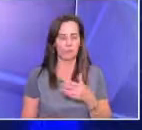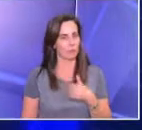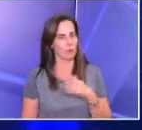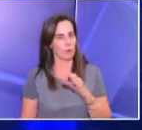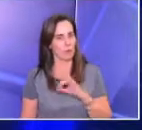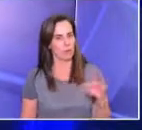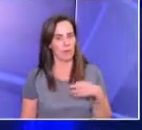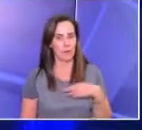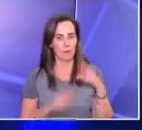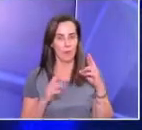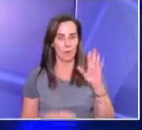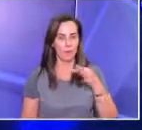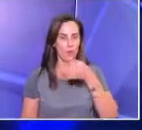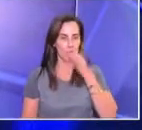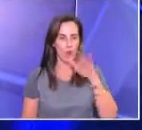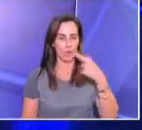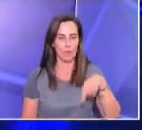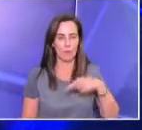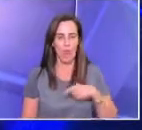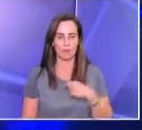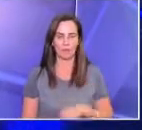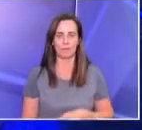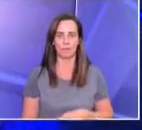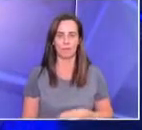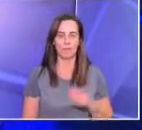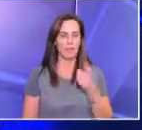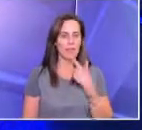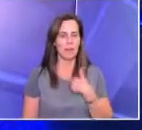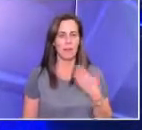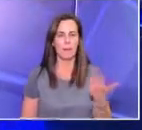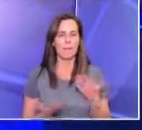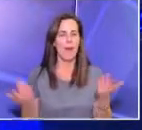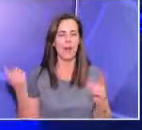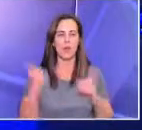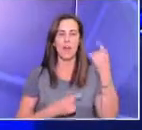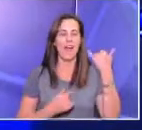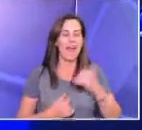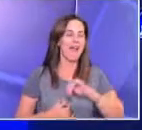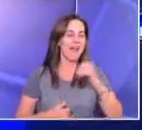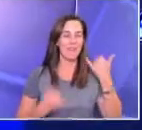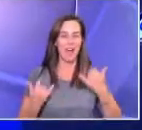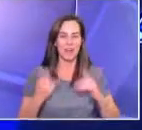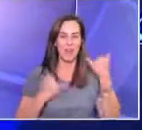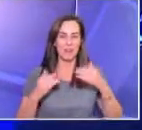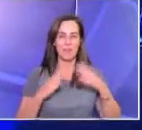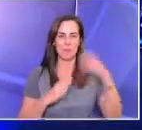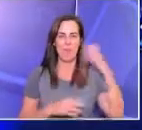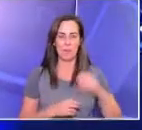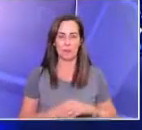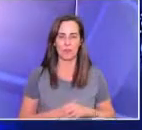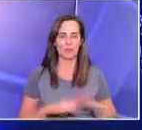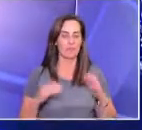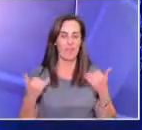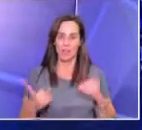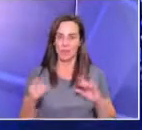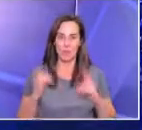מצוין, ואני מקווה שיהיה אפילו טוב יותר עוד כמה שעות. תגיד לנו מה העדכון הכי הכי הכי ברגע זה. העדכון